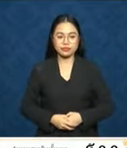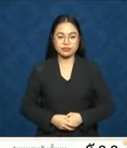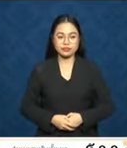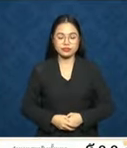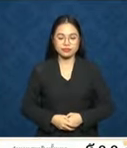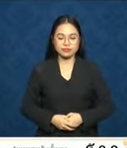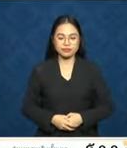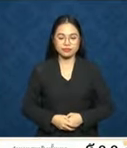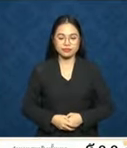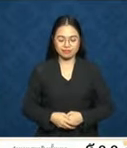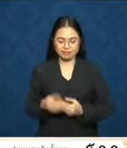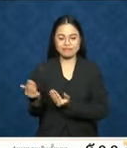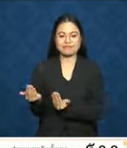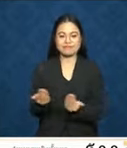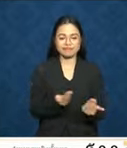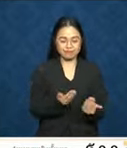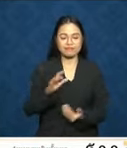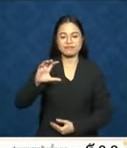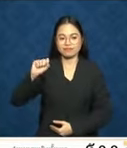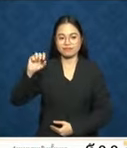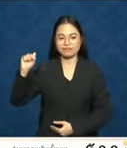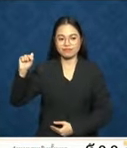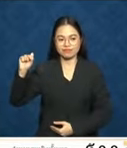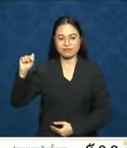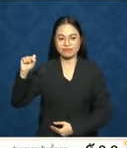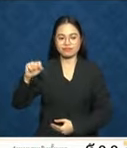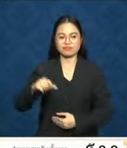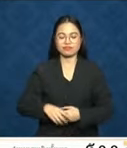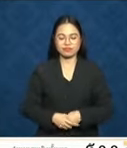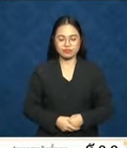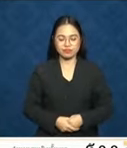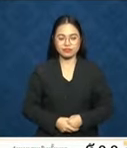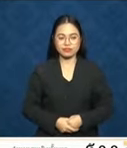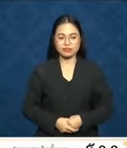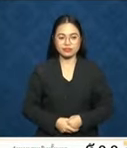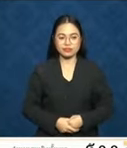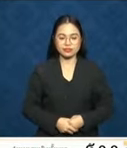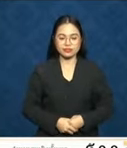ต่อไปขอเชิญคุณชัยพลสะท้อนดีครับ